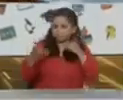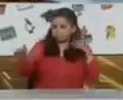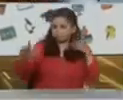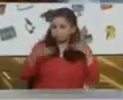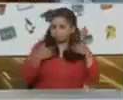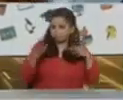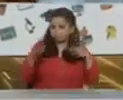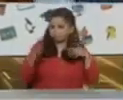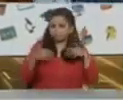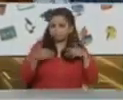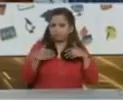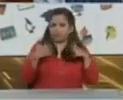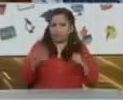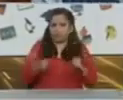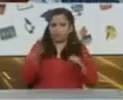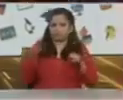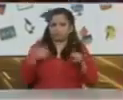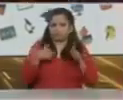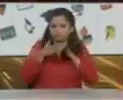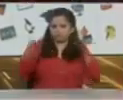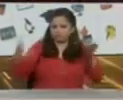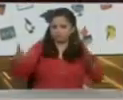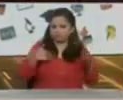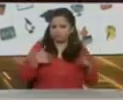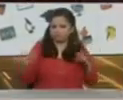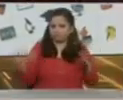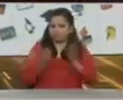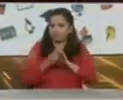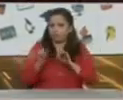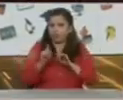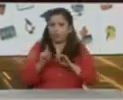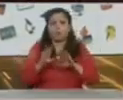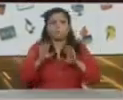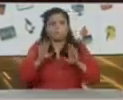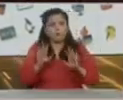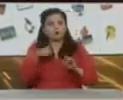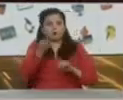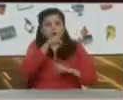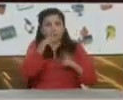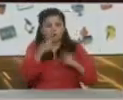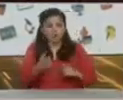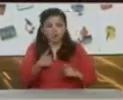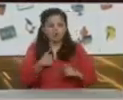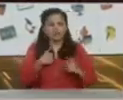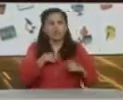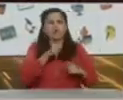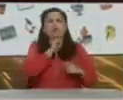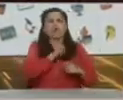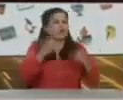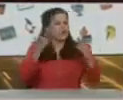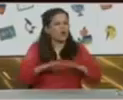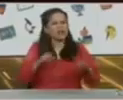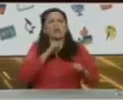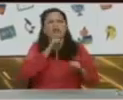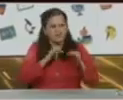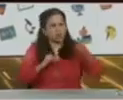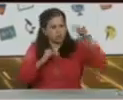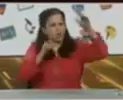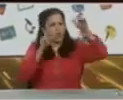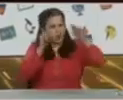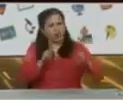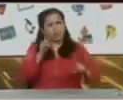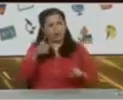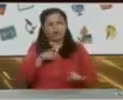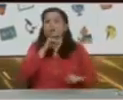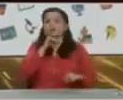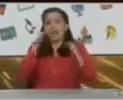गैप बढ़ाते रहें। अगर आपको नवजीवन की ओर आगे बढ़ना है,